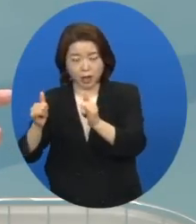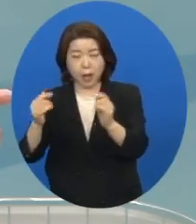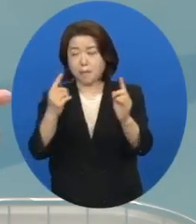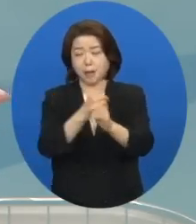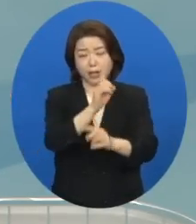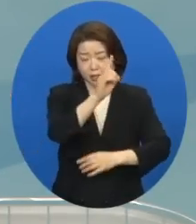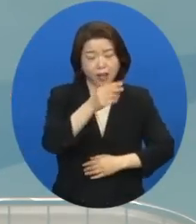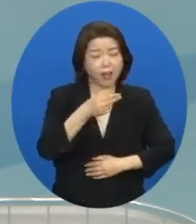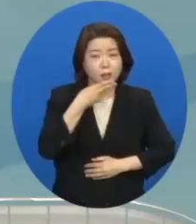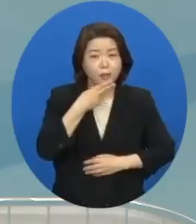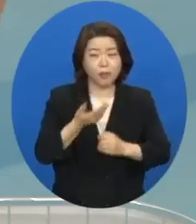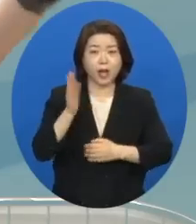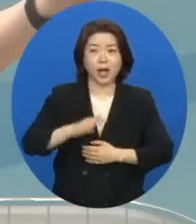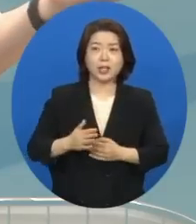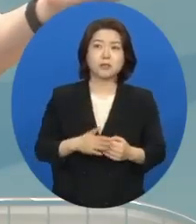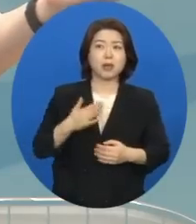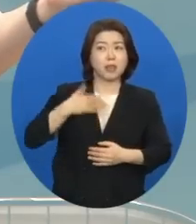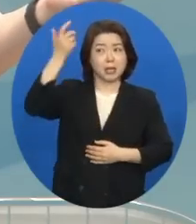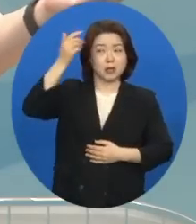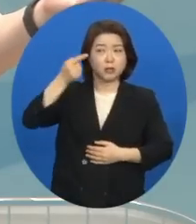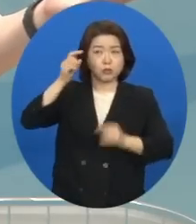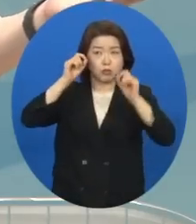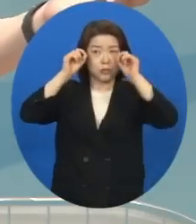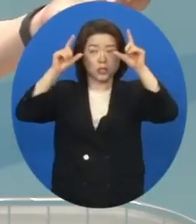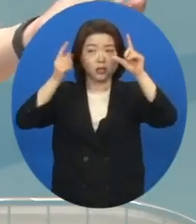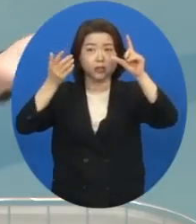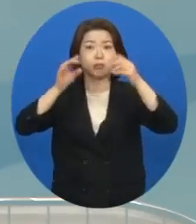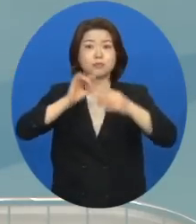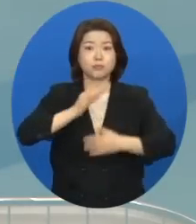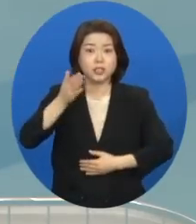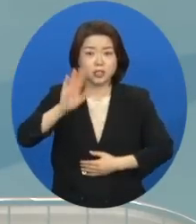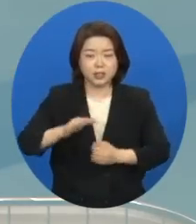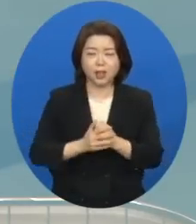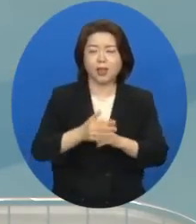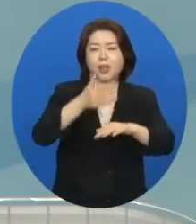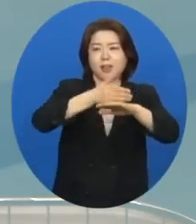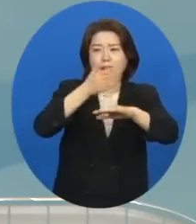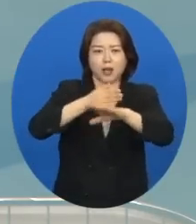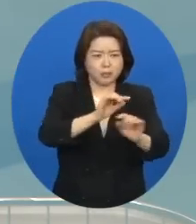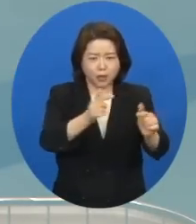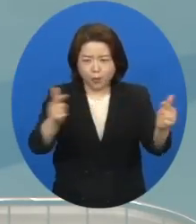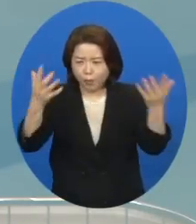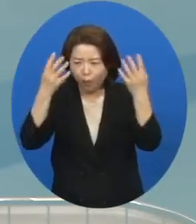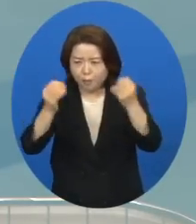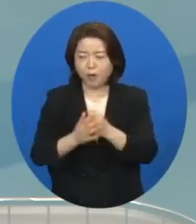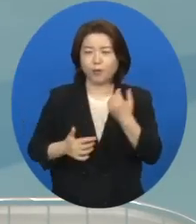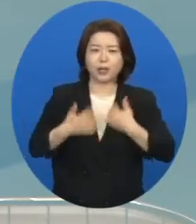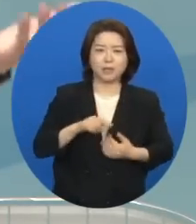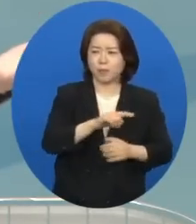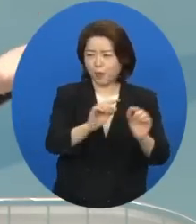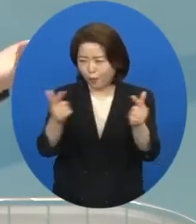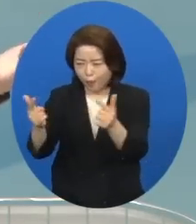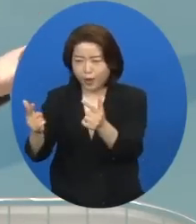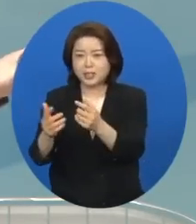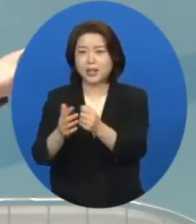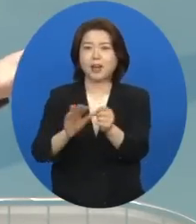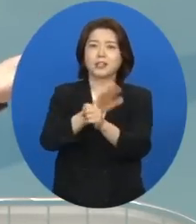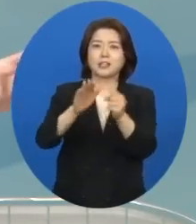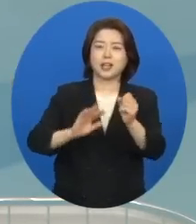없는데 눈만 하나 뜨인 것뿐인데 감사할 것뿐이고 기뻐할 것뿐이고 사랑할